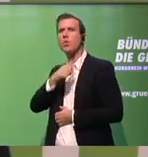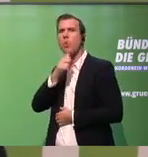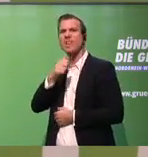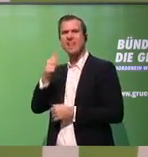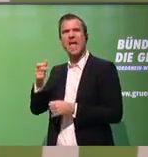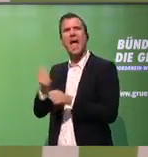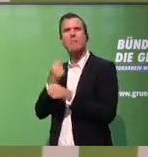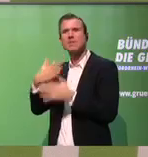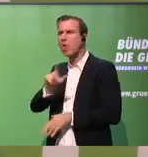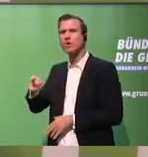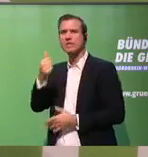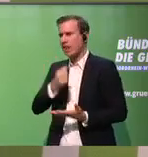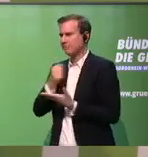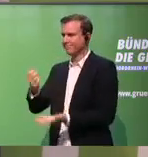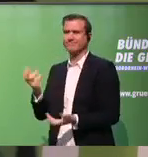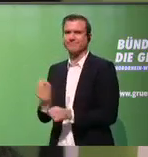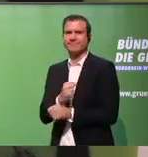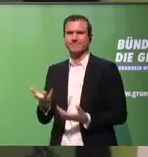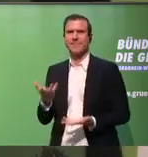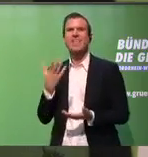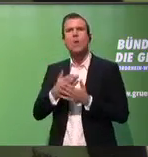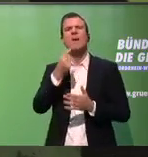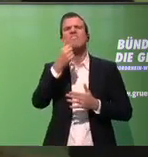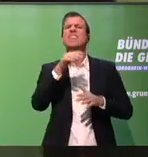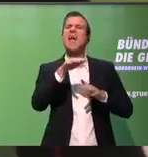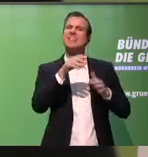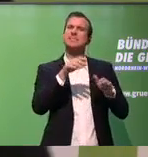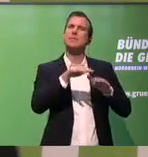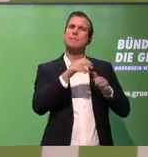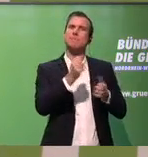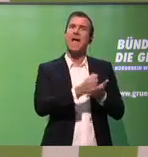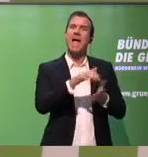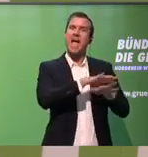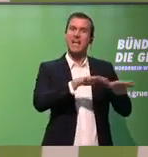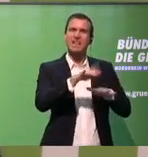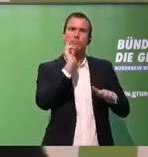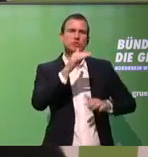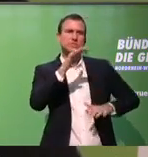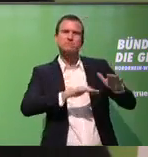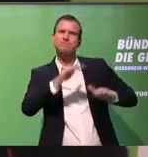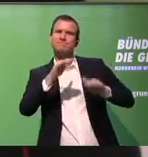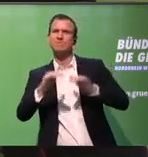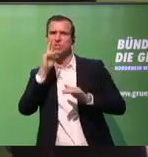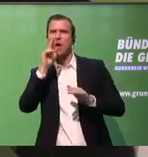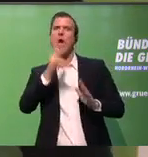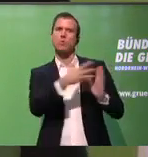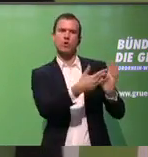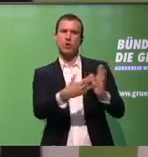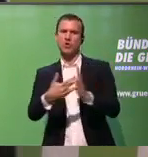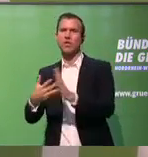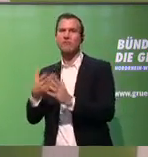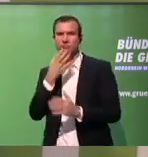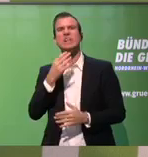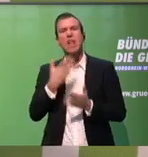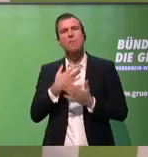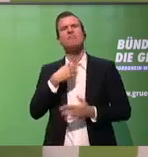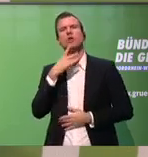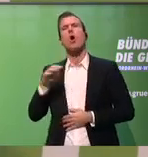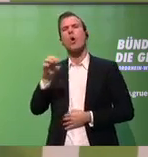mehr da ist. Und da müssen wir ran, wir müssen die Finanzmärkte regulieren, wir müssen Banken kontrollieren, dafür wollen wir auch die Europäische Bankenunion